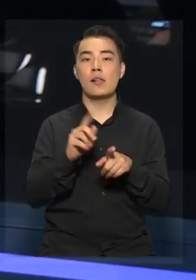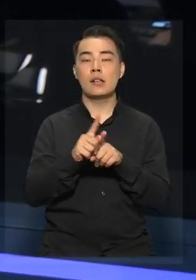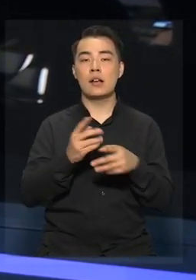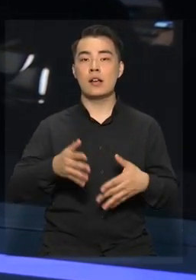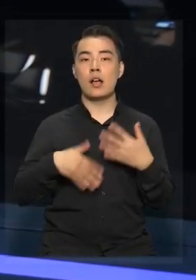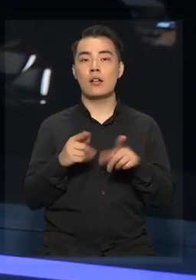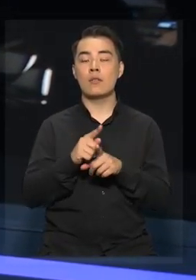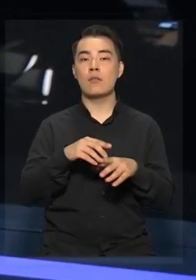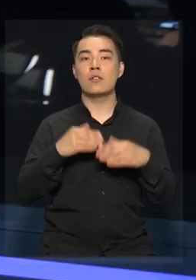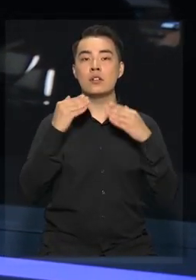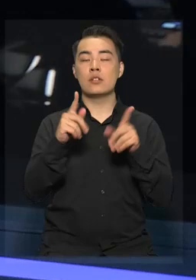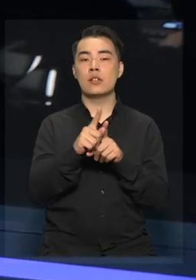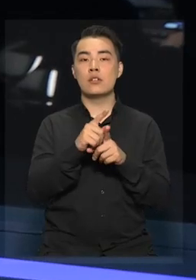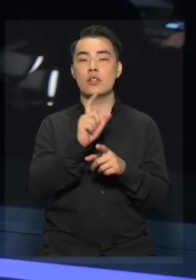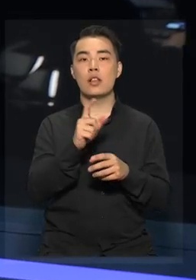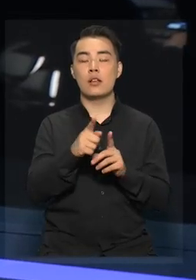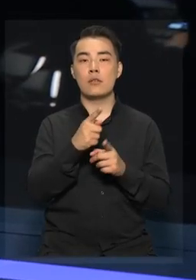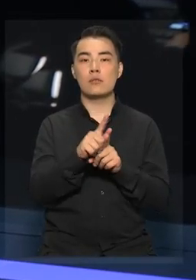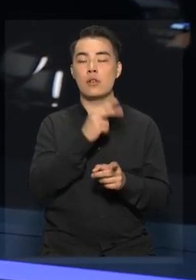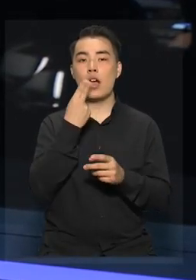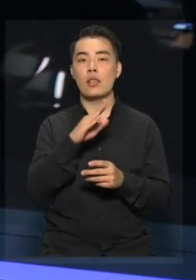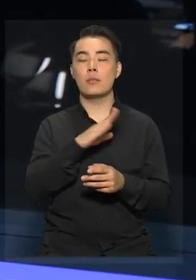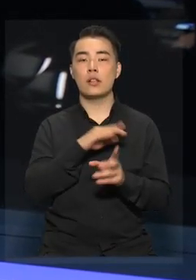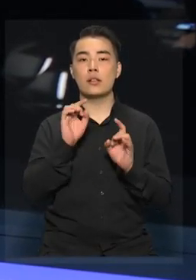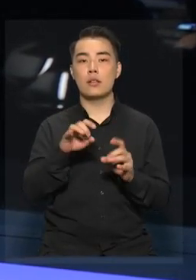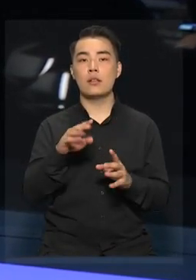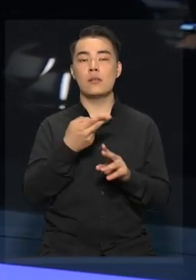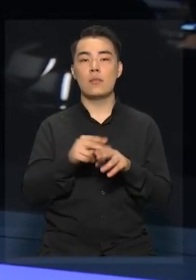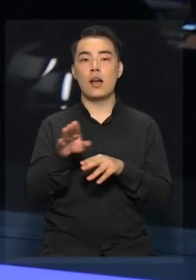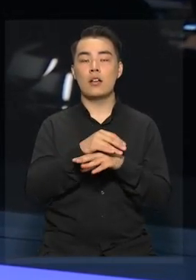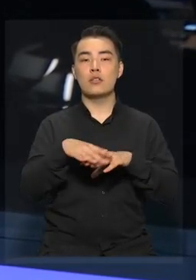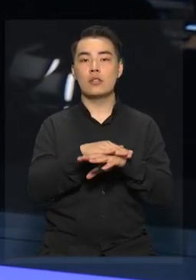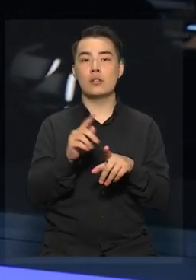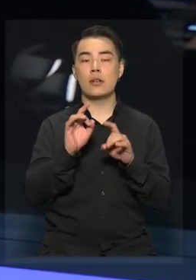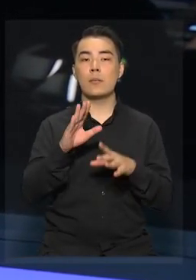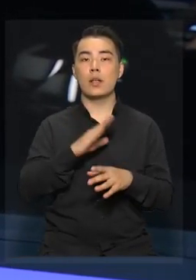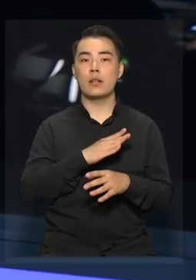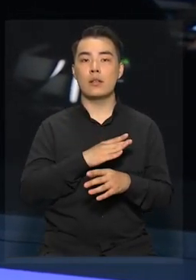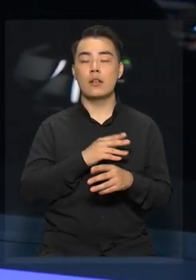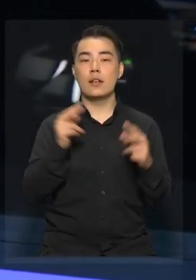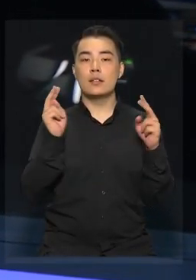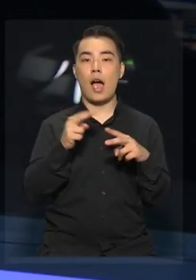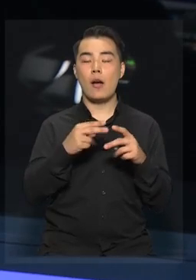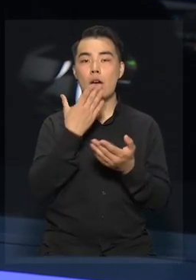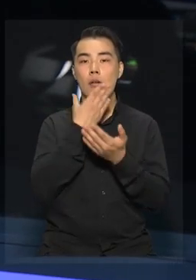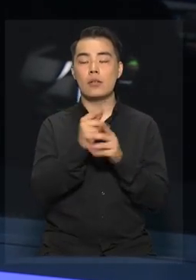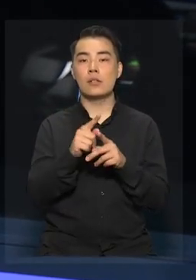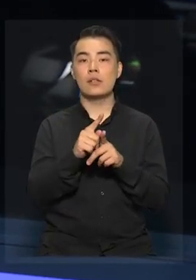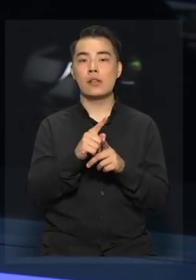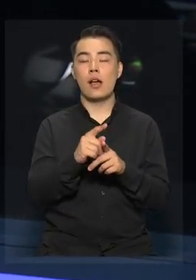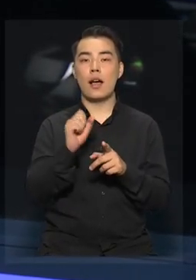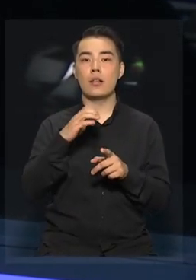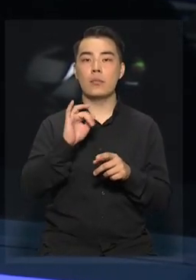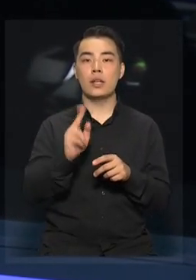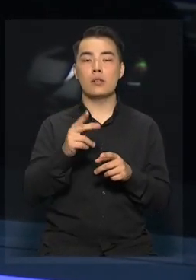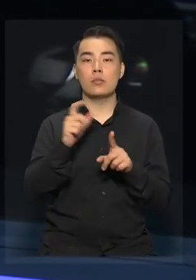жоғары азаматтық ұстанымын ерекше атады. Бұл қоғамның саяси санасының артқанын айғағы дейді. Байқаушылар пікірін бағамдаған әріптесім Масылбек